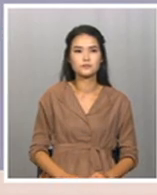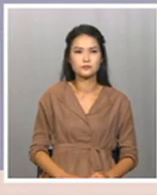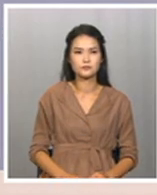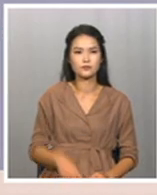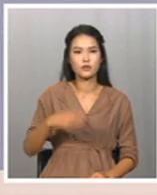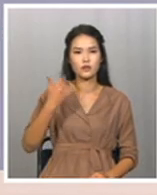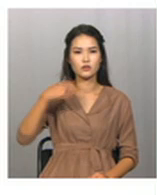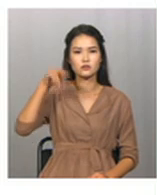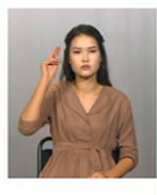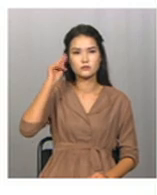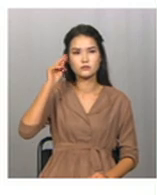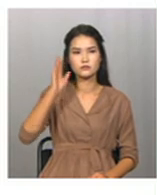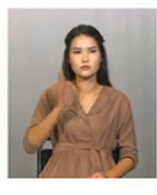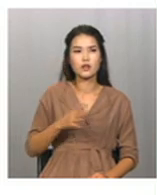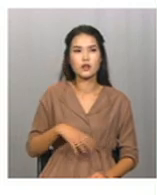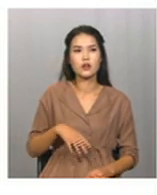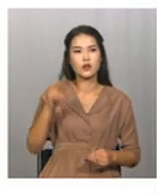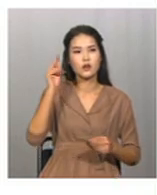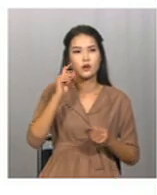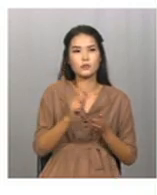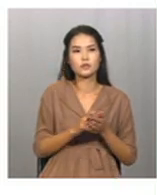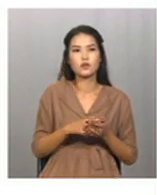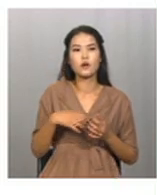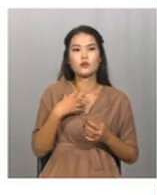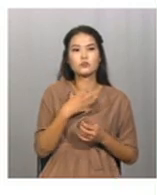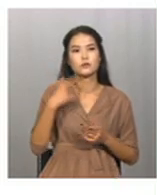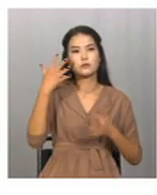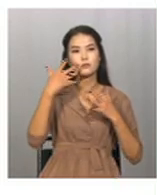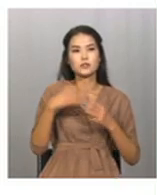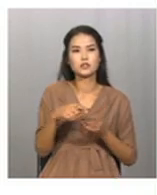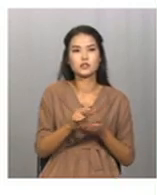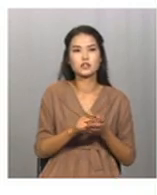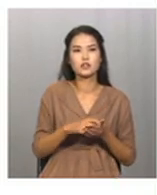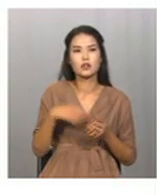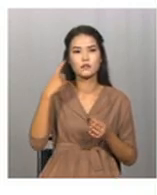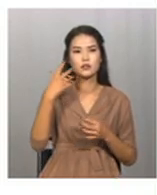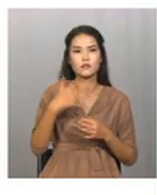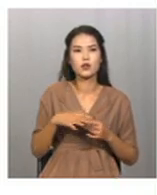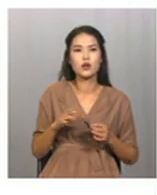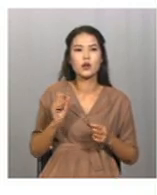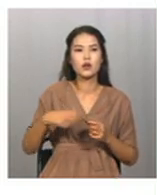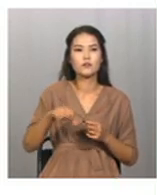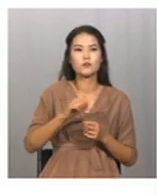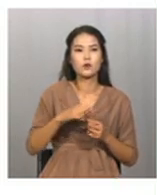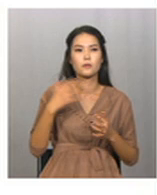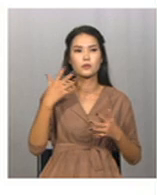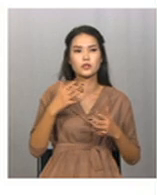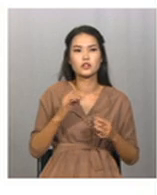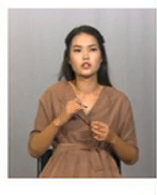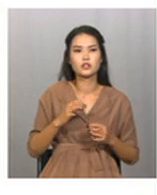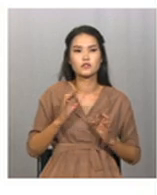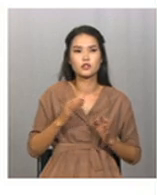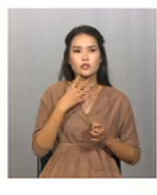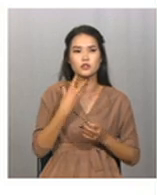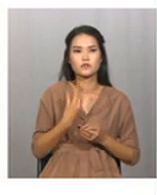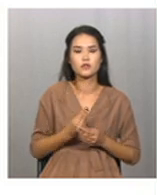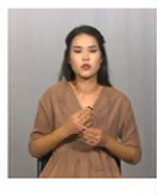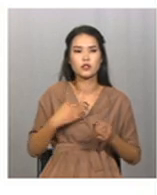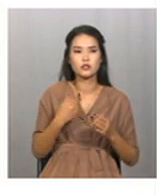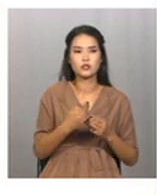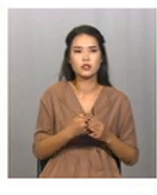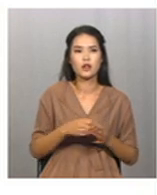Сегодня на уроке вы определите основную мысль текста, выявляя авторскую позицию и выражая свое